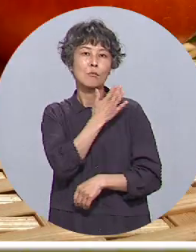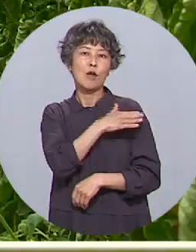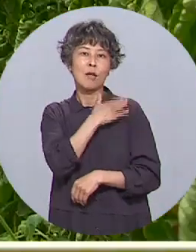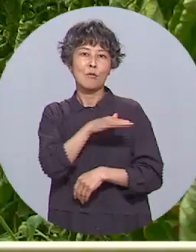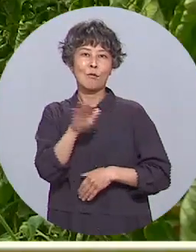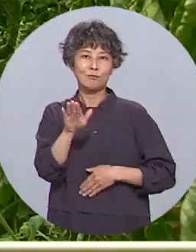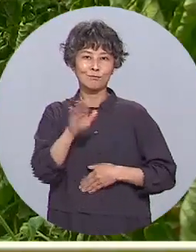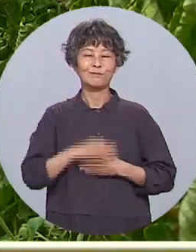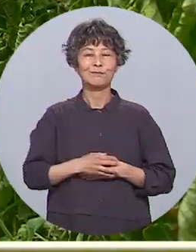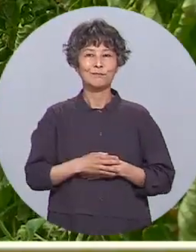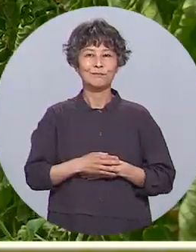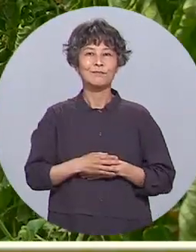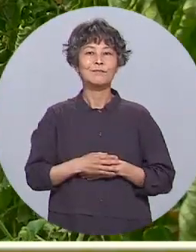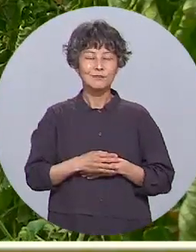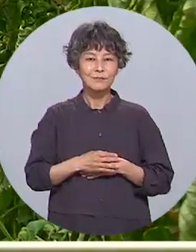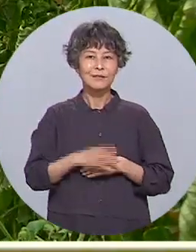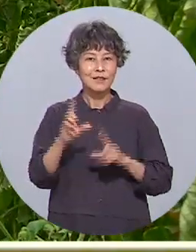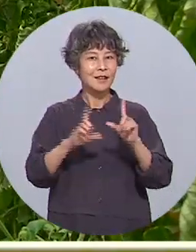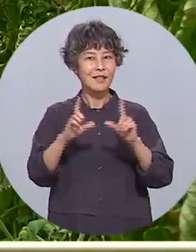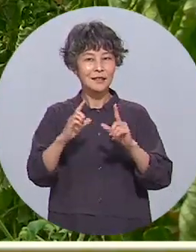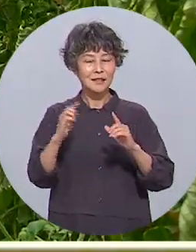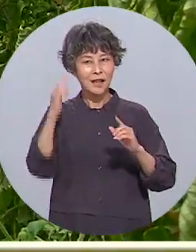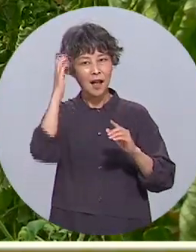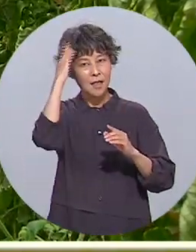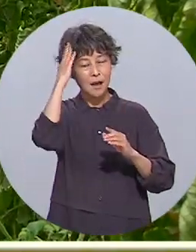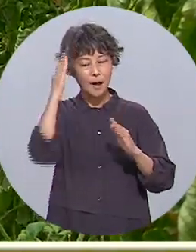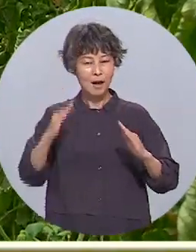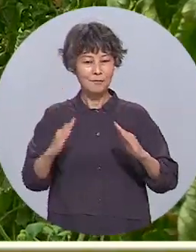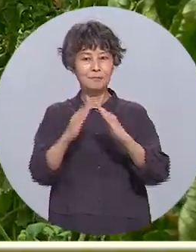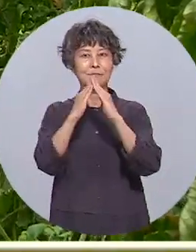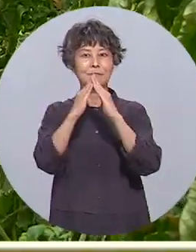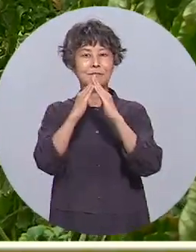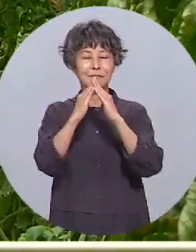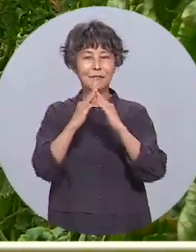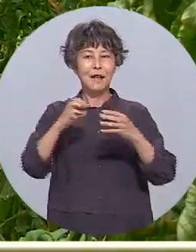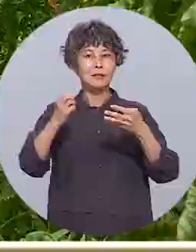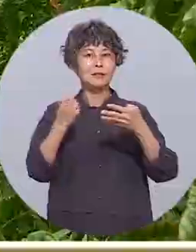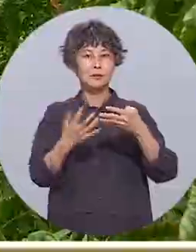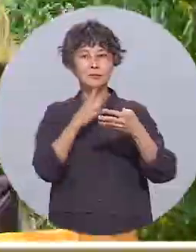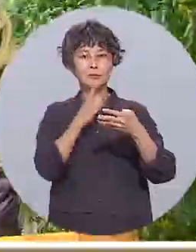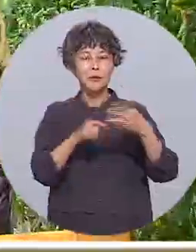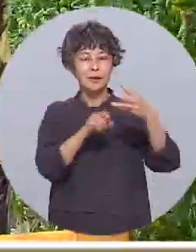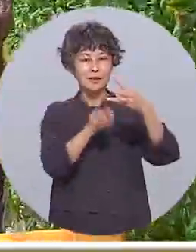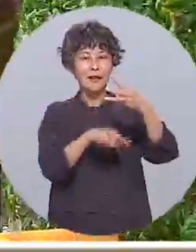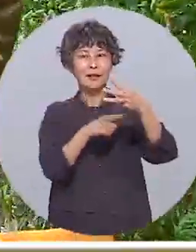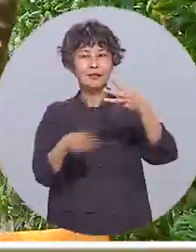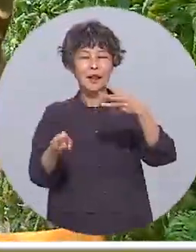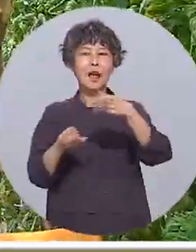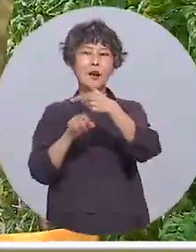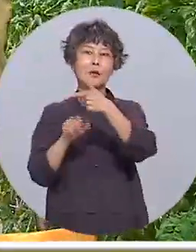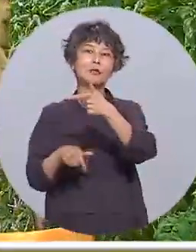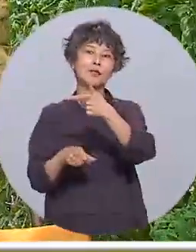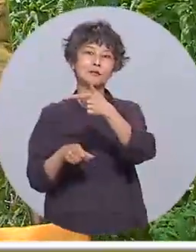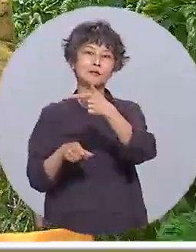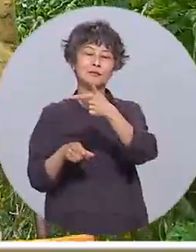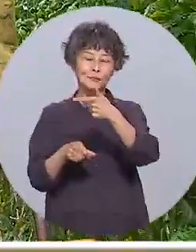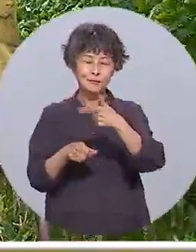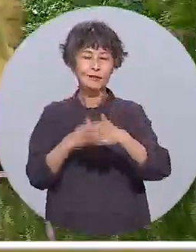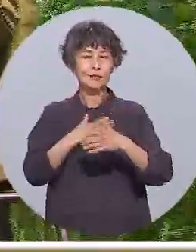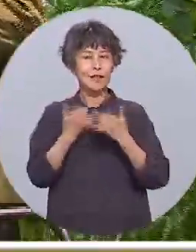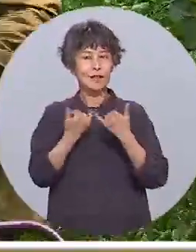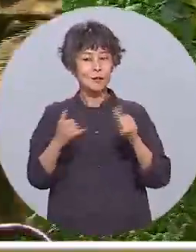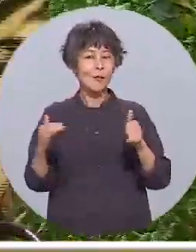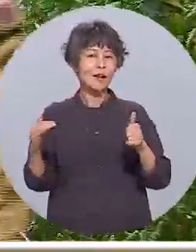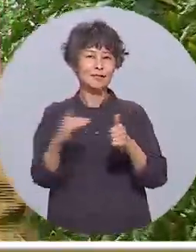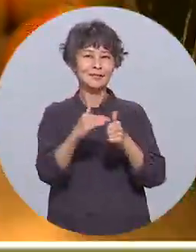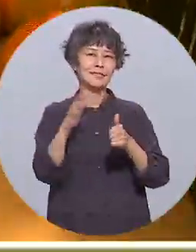。ファースト系と呼ばれる先の尖った品種で、旬は3月から6月。知る人ぞ知る春のトマトと